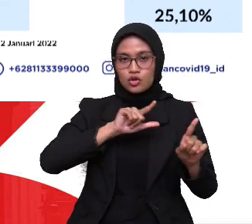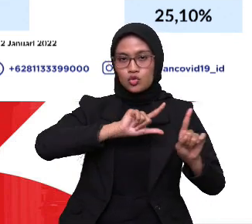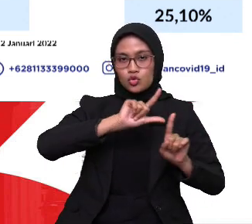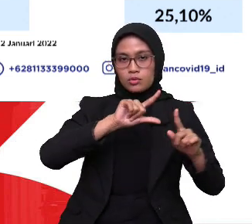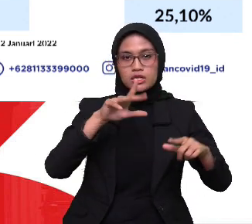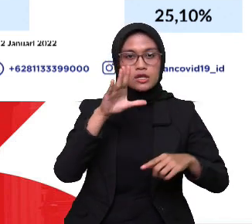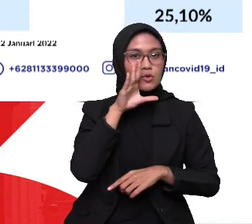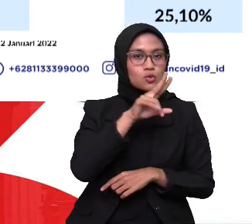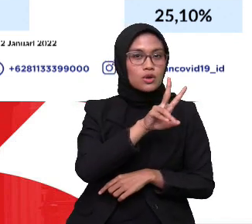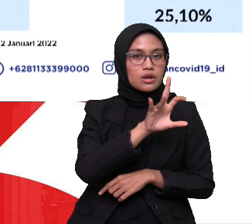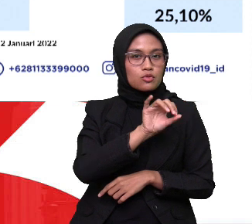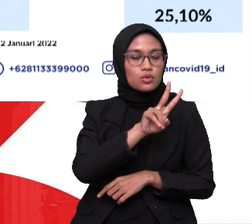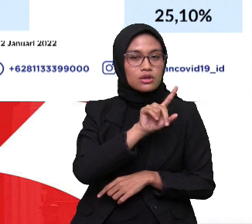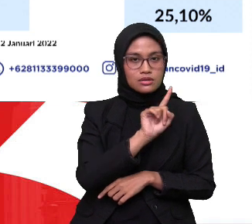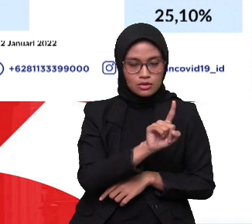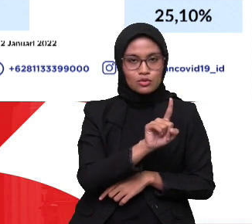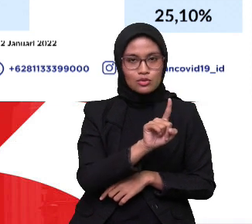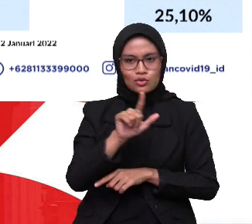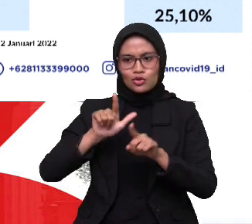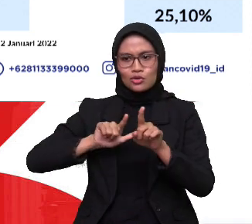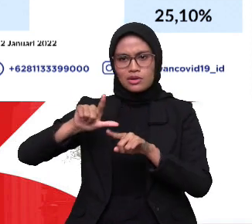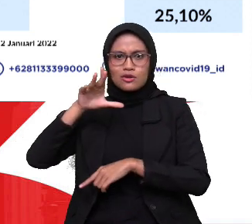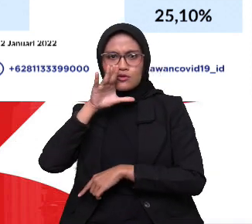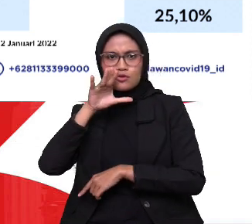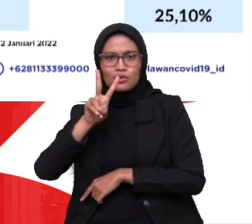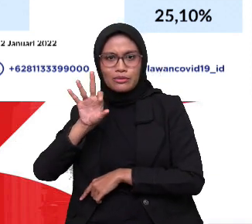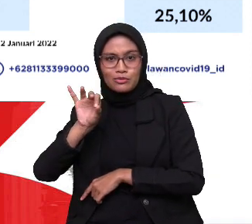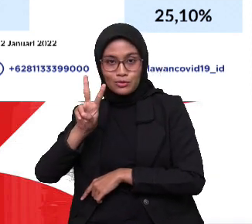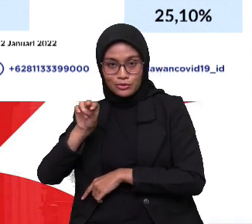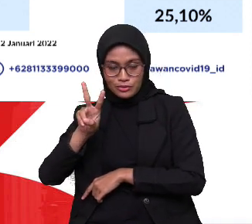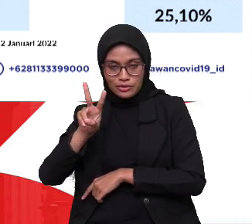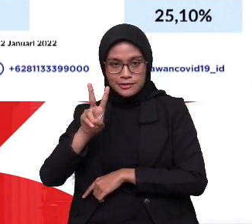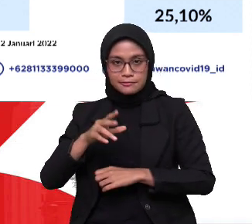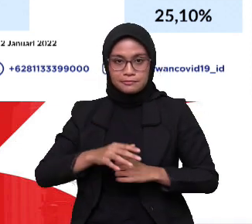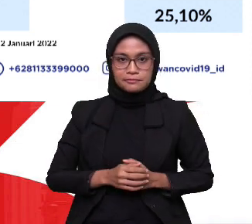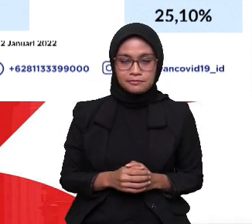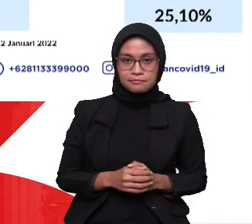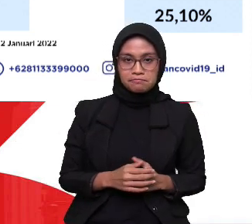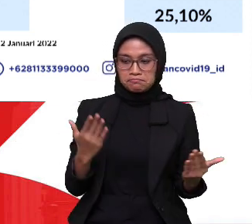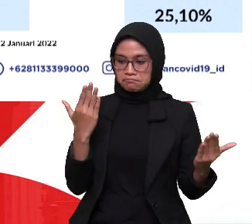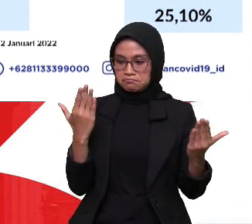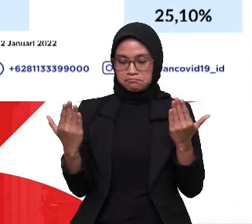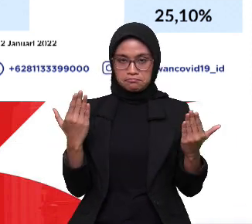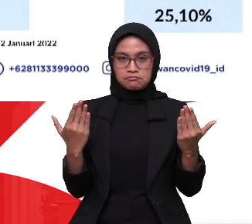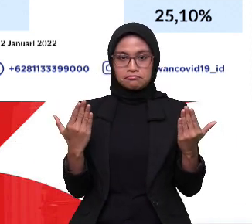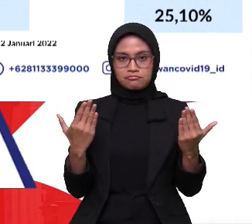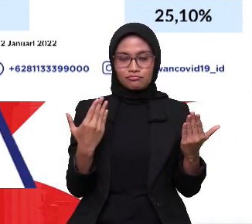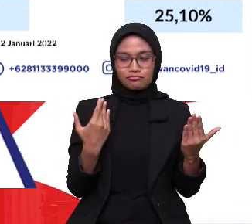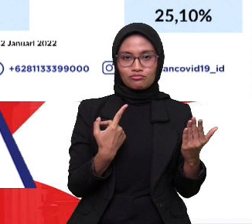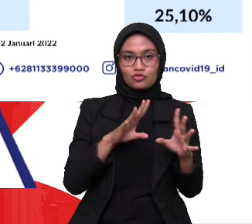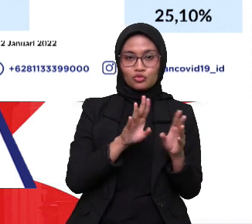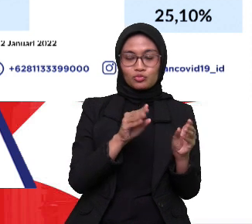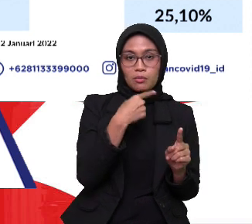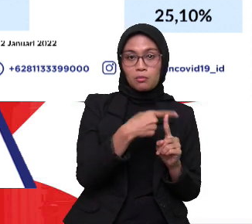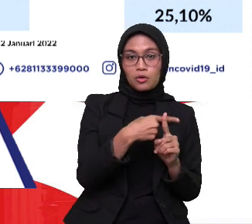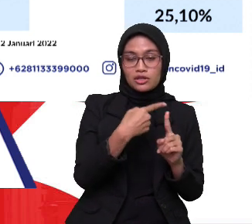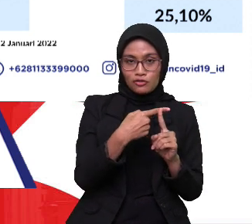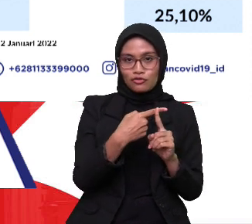2012 satu dengan 17 AGT 2012 dua maka kasus positif harian menurun